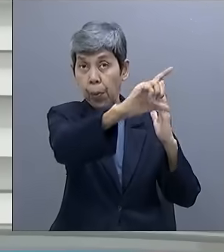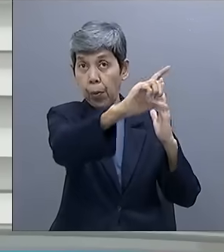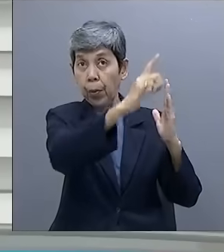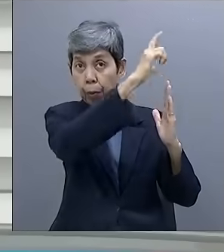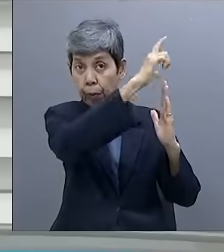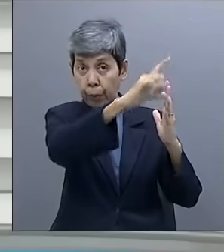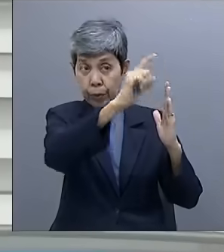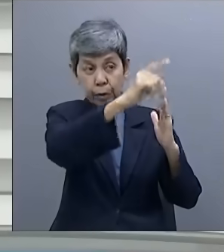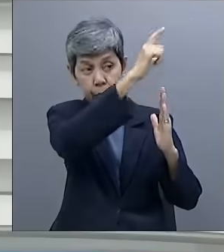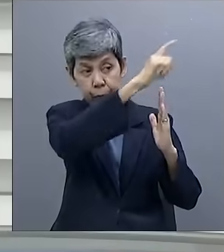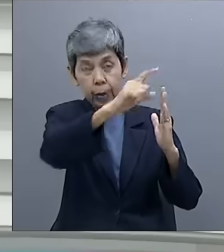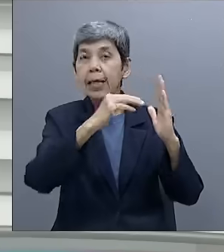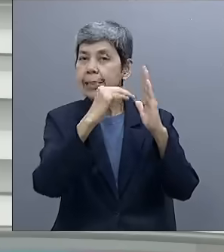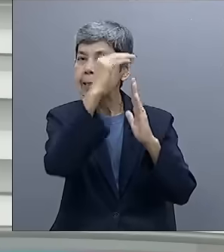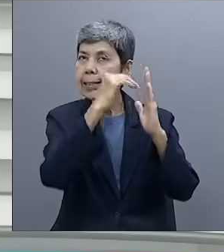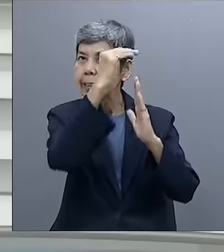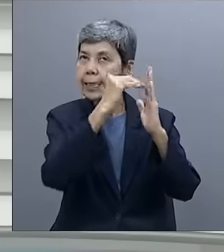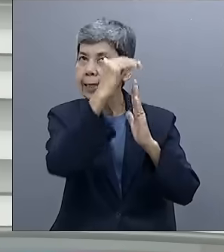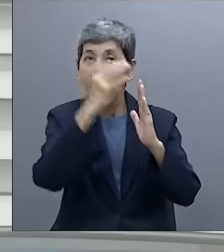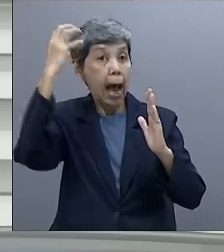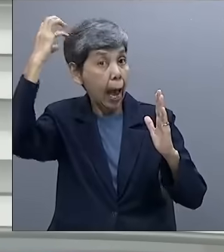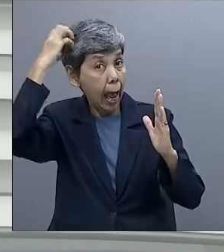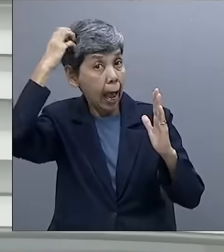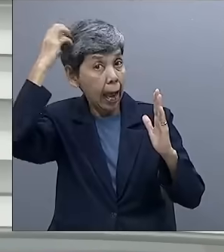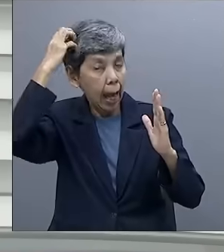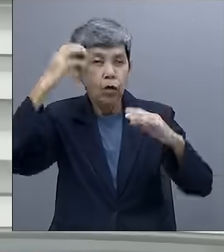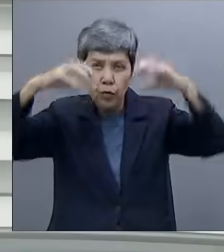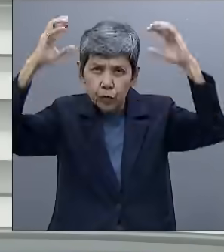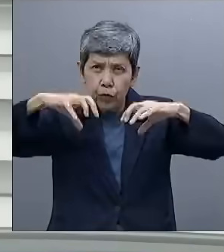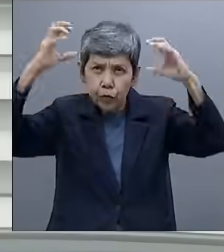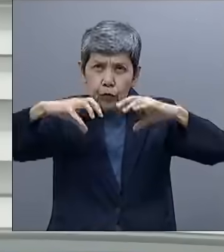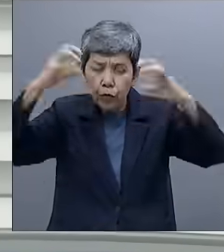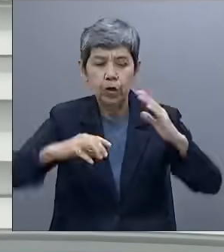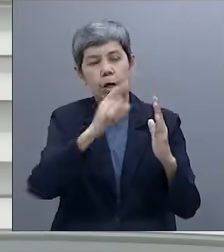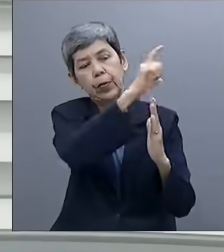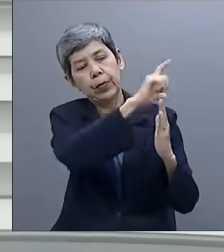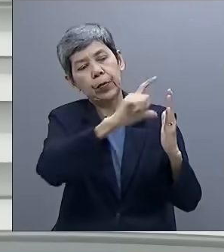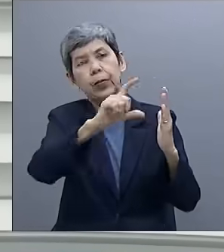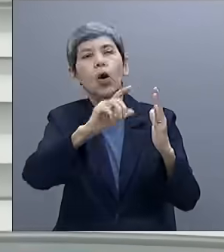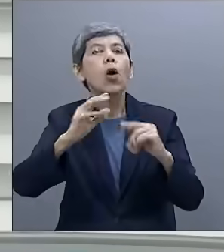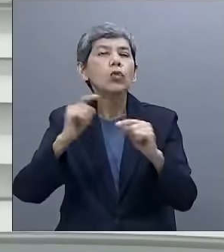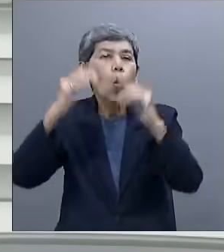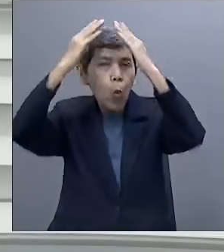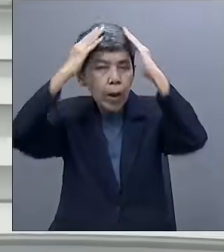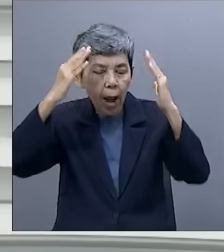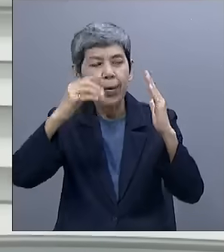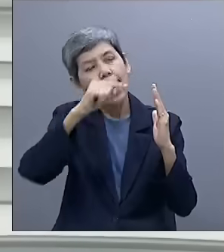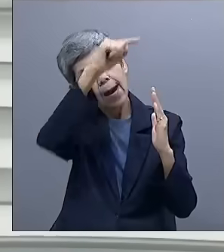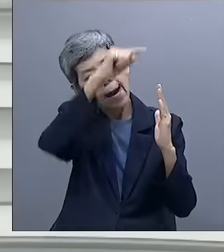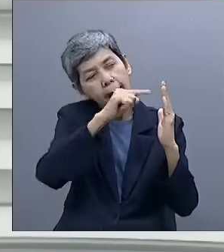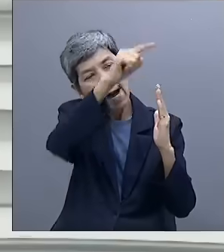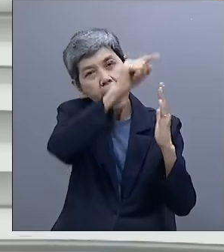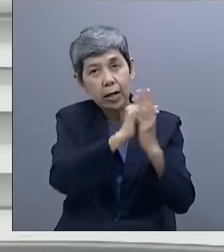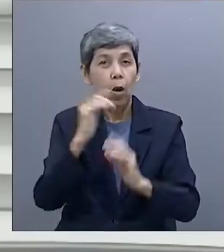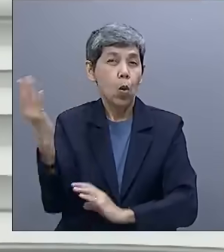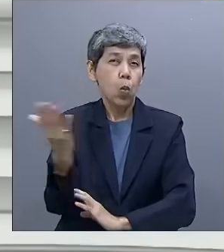านบริเวณพื้นที่ภาคเหนือลาวตอนบนเข้ามาหากลุ่มฝนซึ่งปกคลุมอยู่แถวๆบริเวณชายฝั่งประเทศเวียดนามตอนบนนะคะในขณะที่กระแส